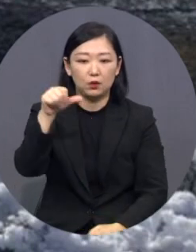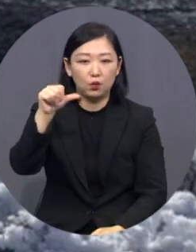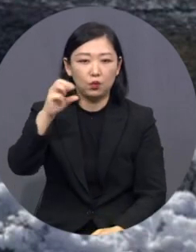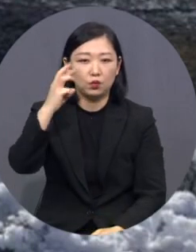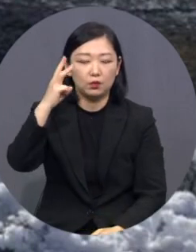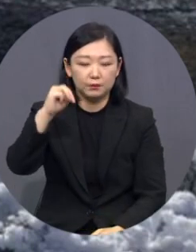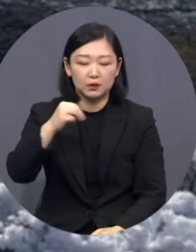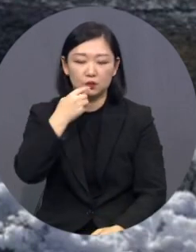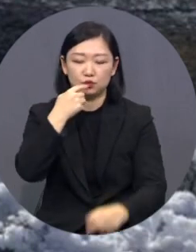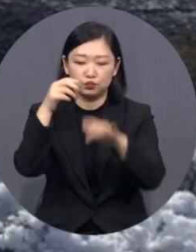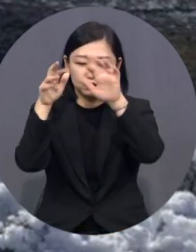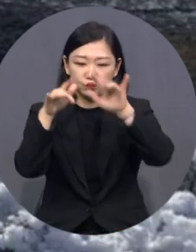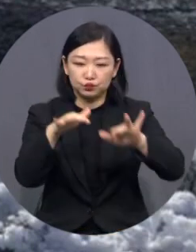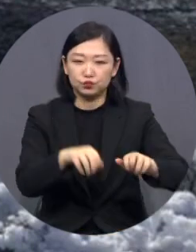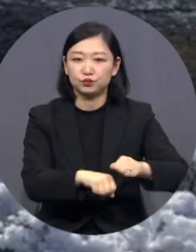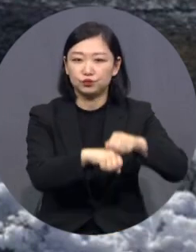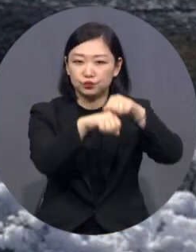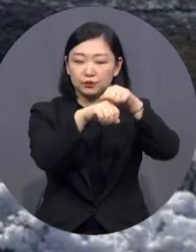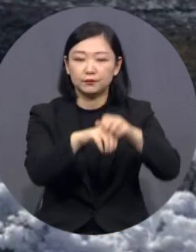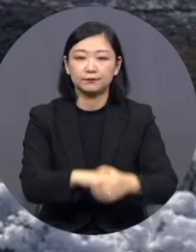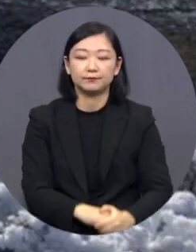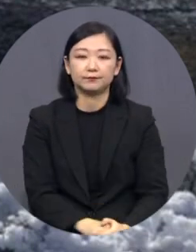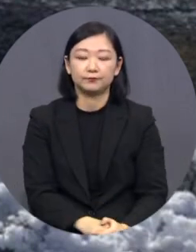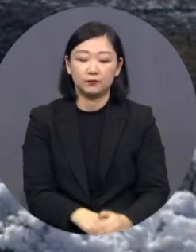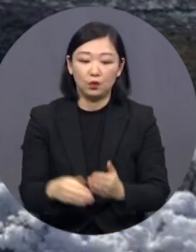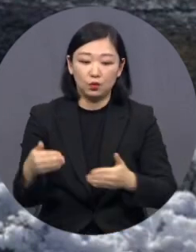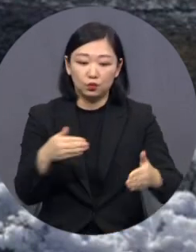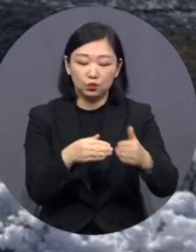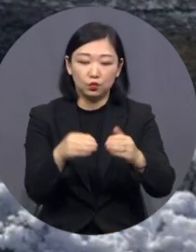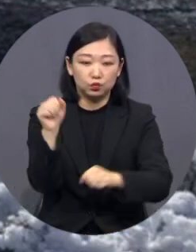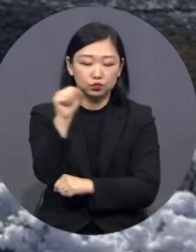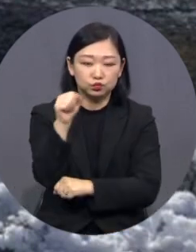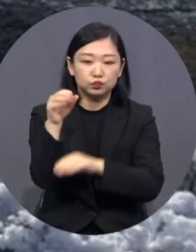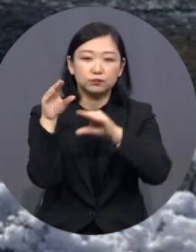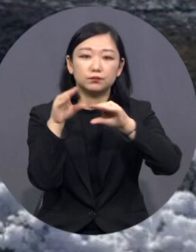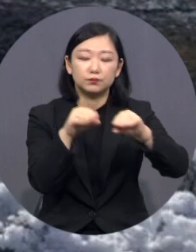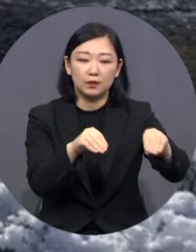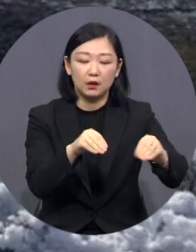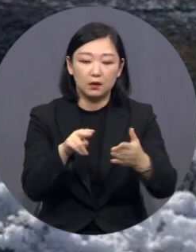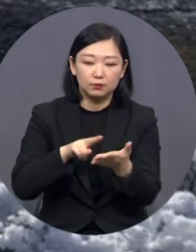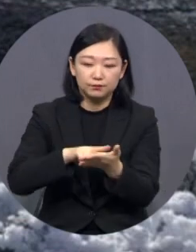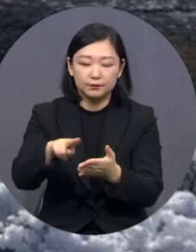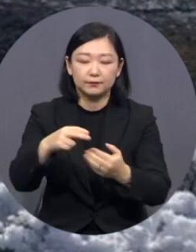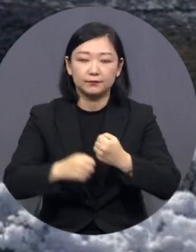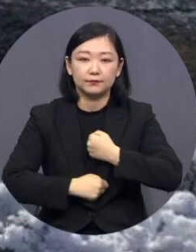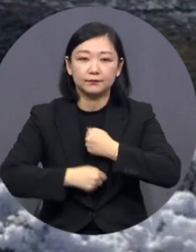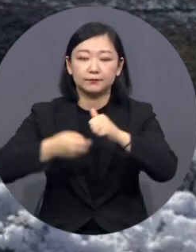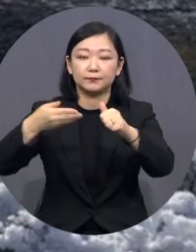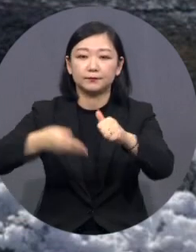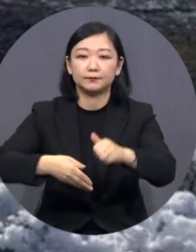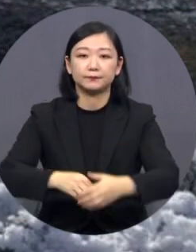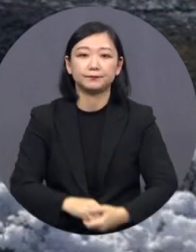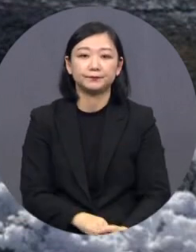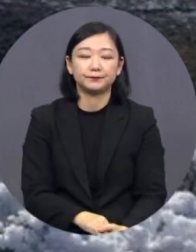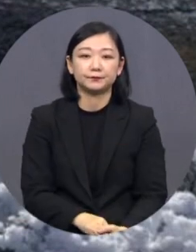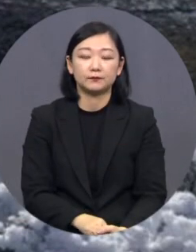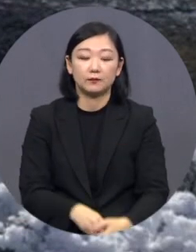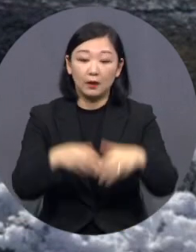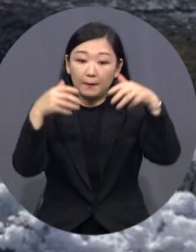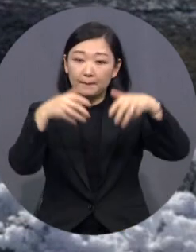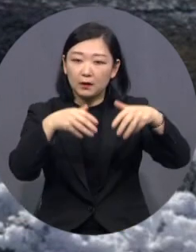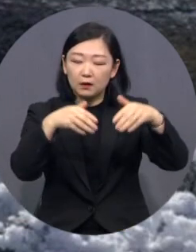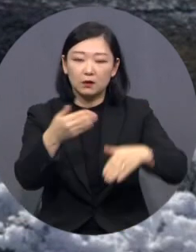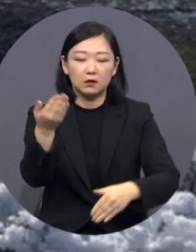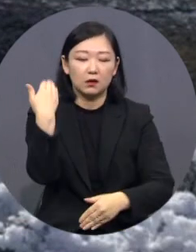정도의 눈이 내려 쌓이겠습니다 상관도 운행은 자제하시고 빙판길 조심하시기 바랍니다 내일 비가 오지만